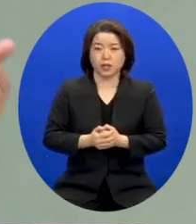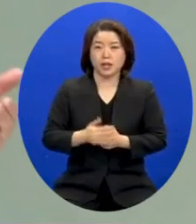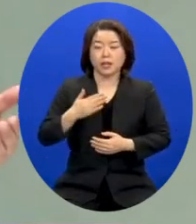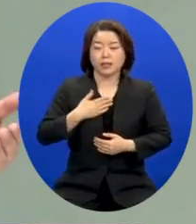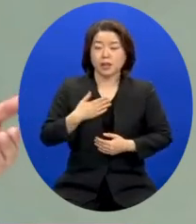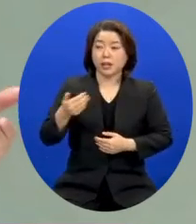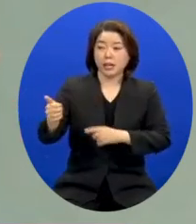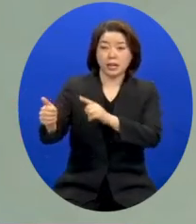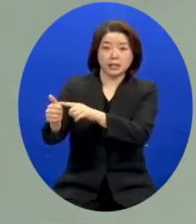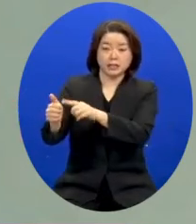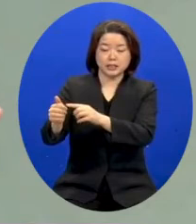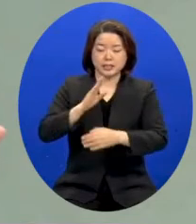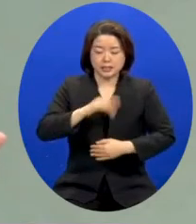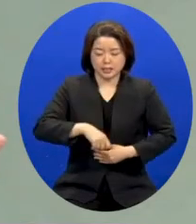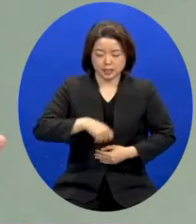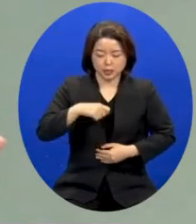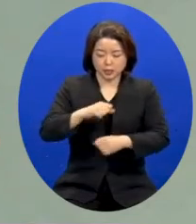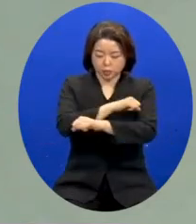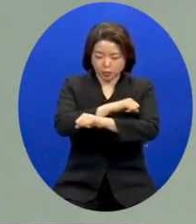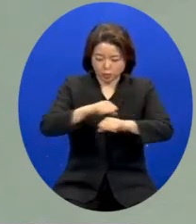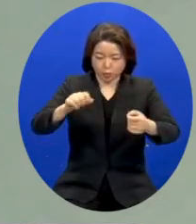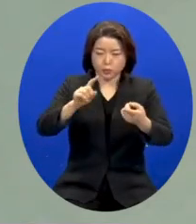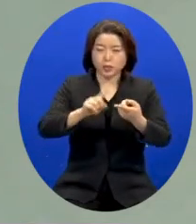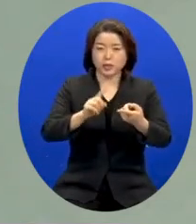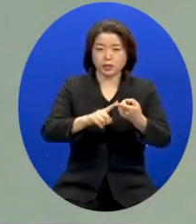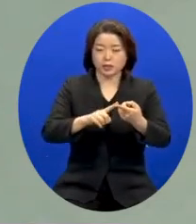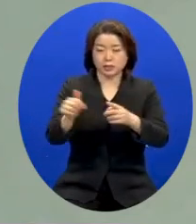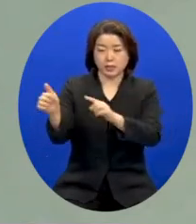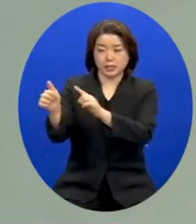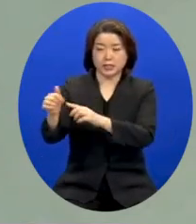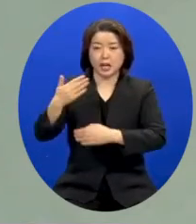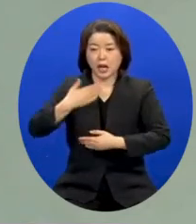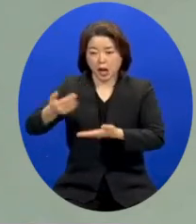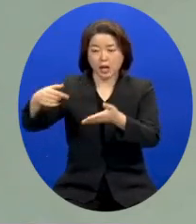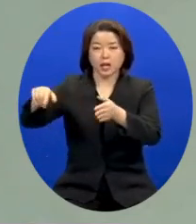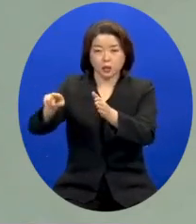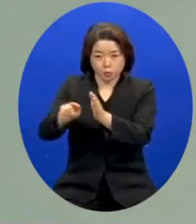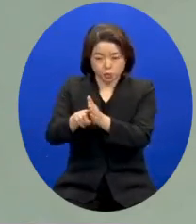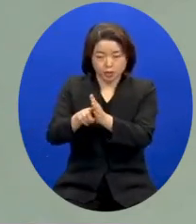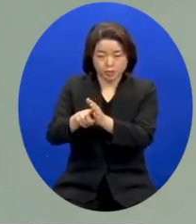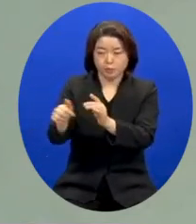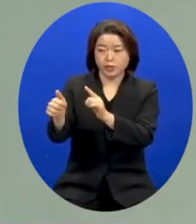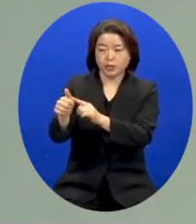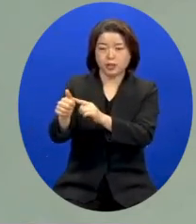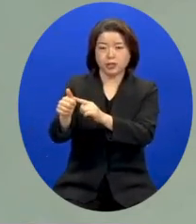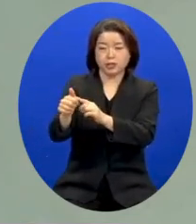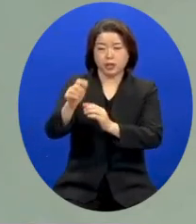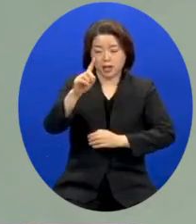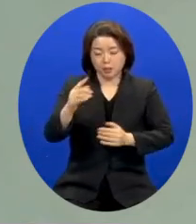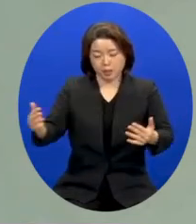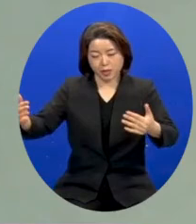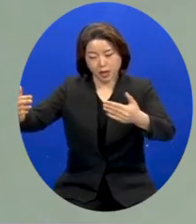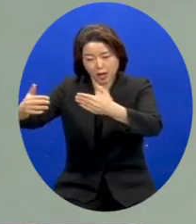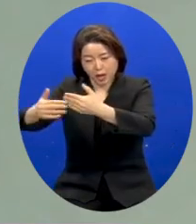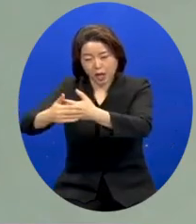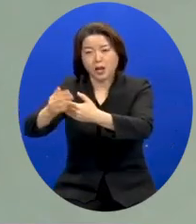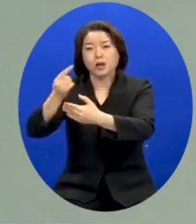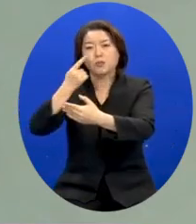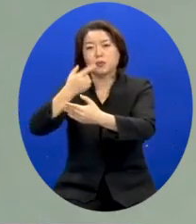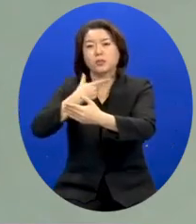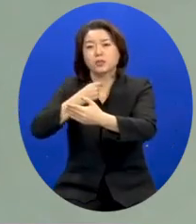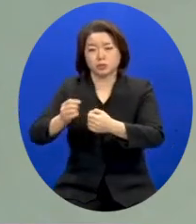그를 진심으로 용서했다는 사실을 그가 알게 하기 위하여 그를 한번 안아보았으면